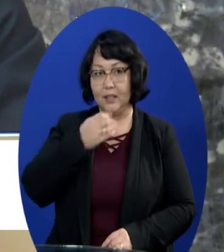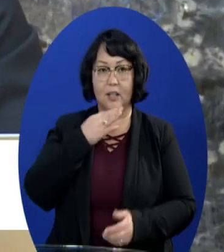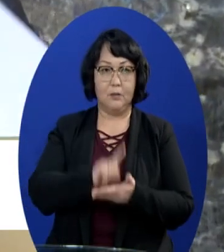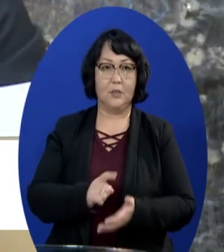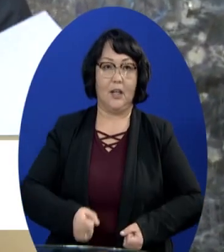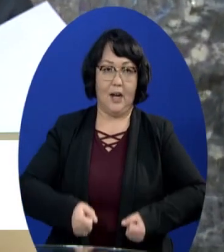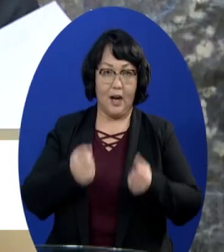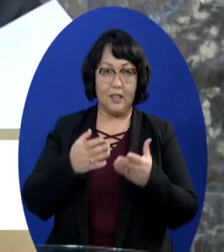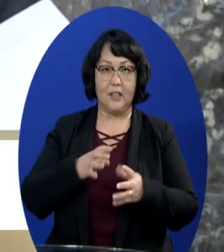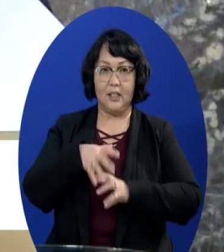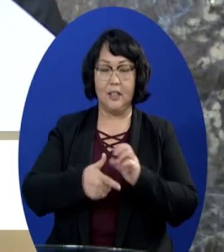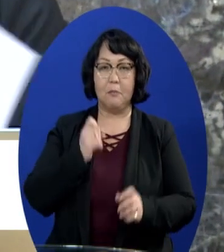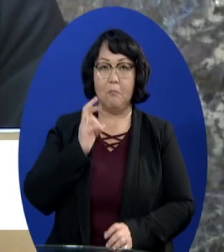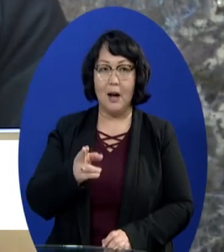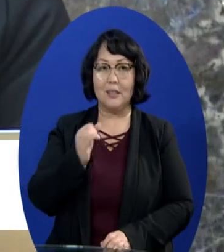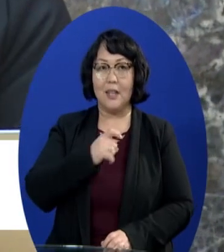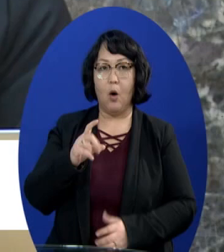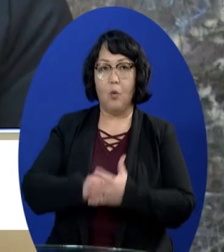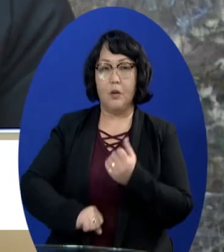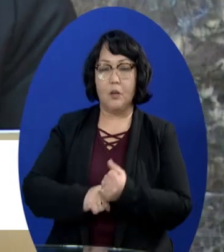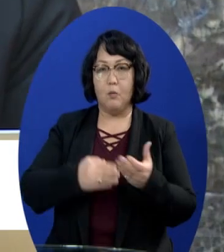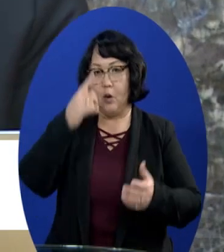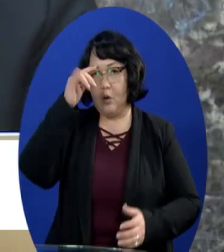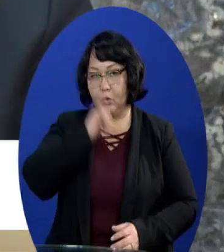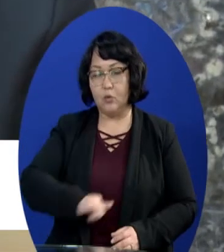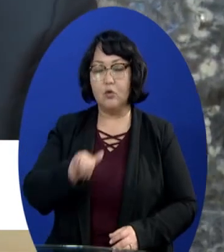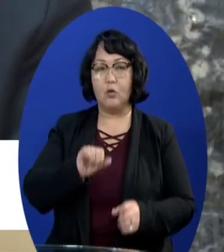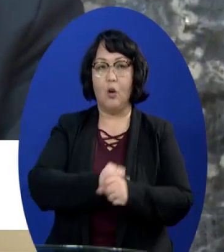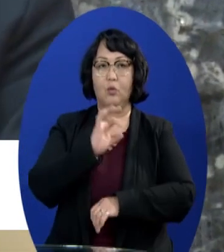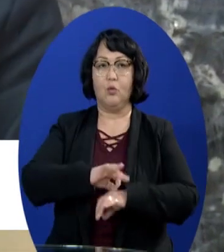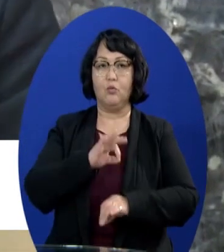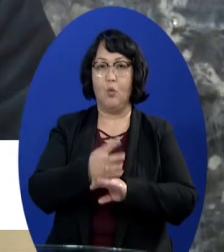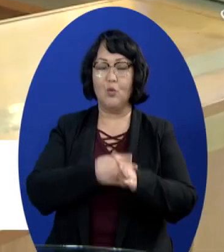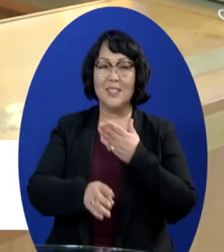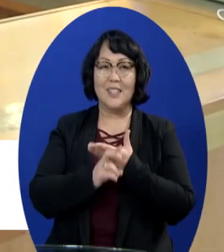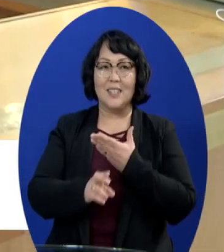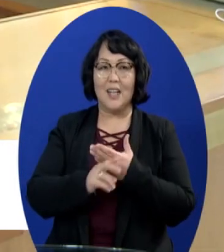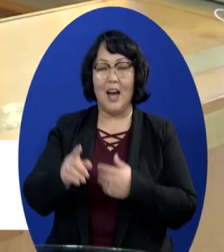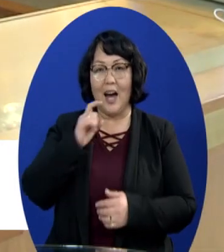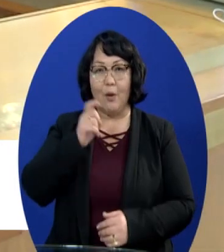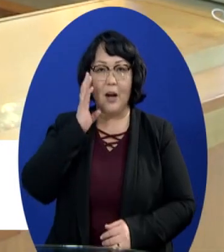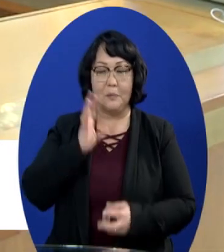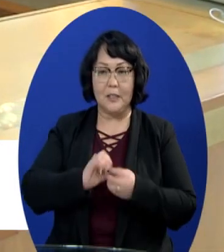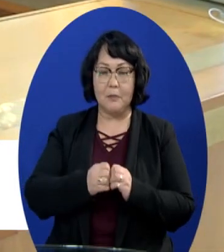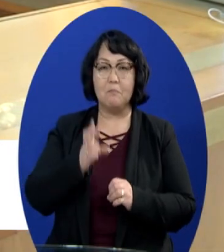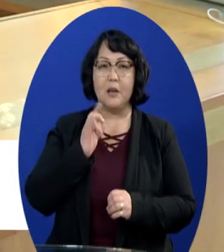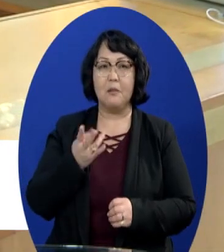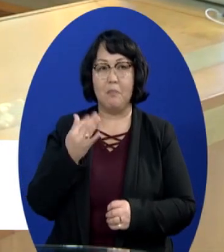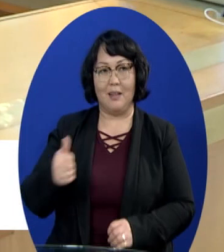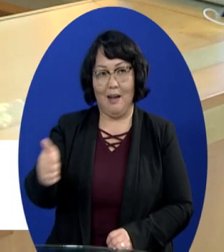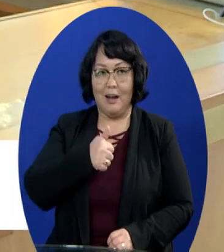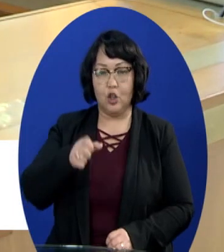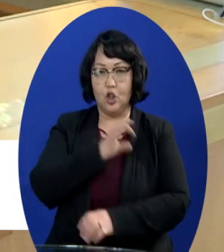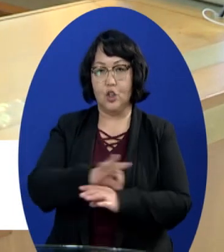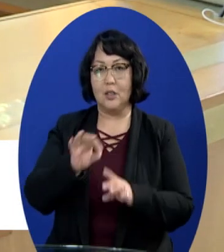юм а. Дэлхийн банкны санхүүжилтээр хэрэгжиж байгаа Монгол улсад COVID-19-оос урьдчилан сэргийлэх хариу арга хэмжээ авах бэлэн байдлыг хангах төслийн